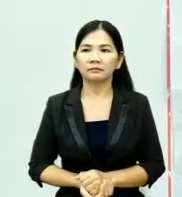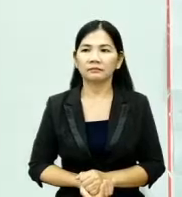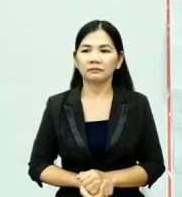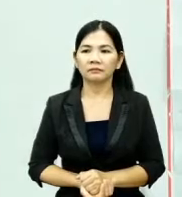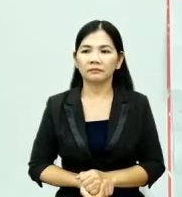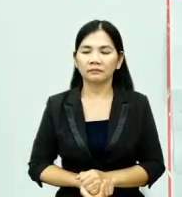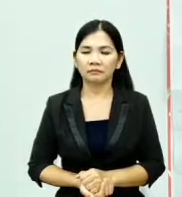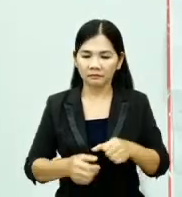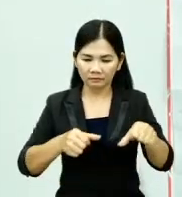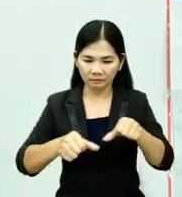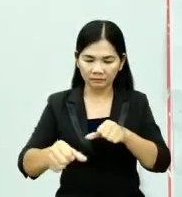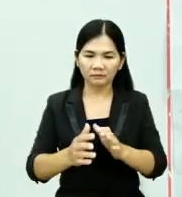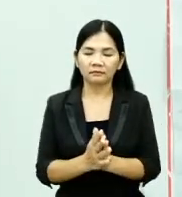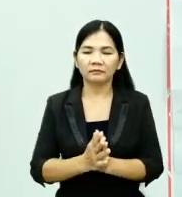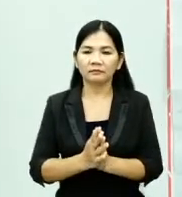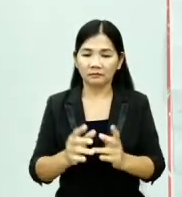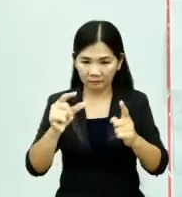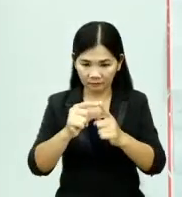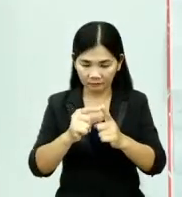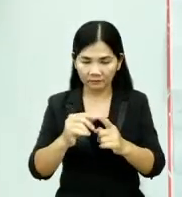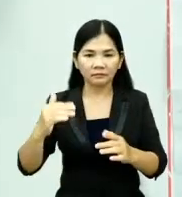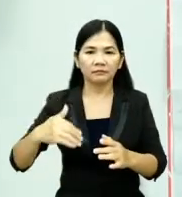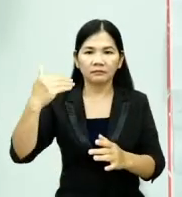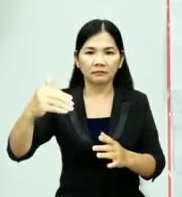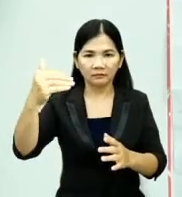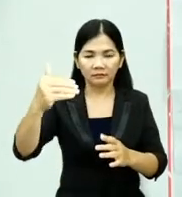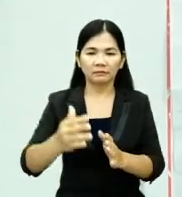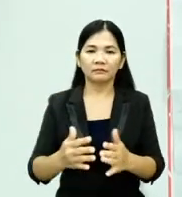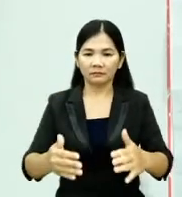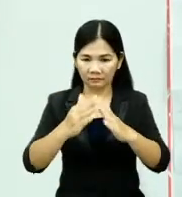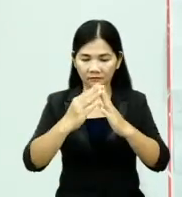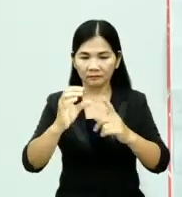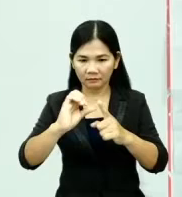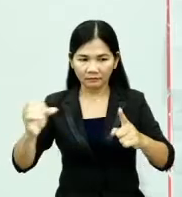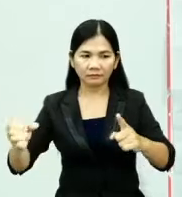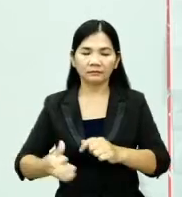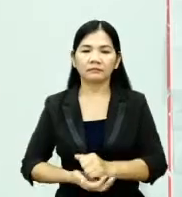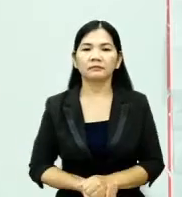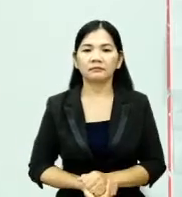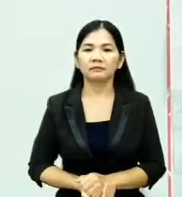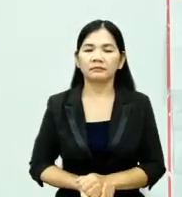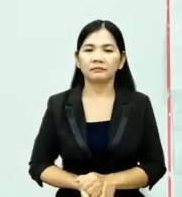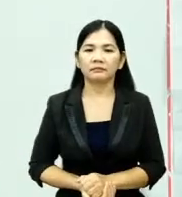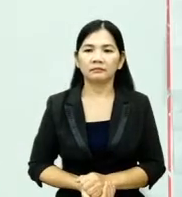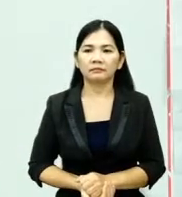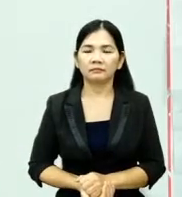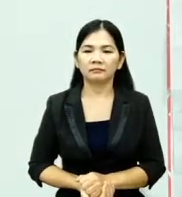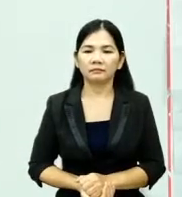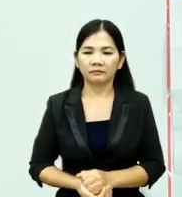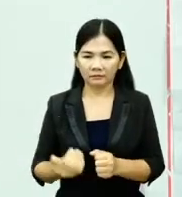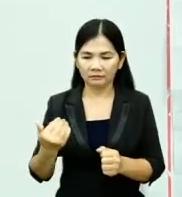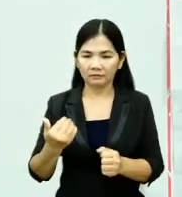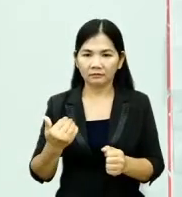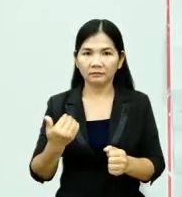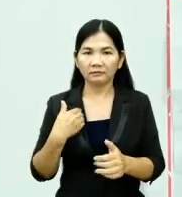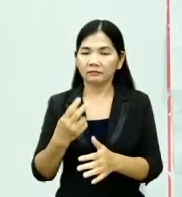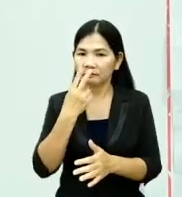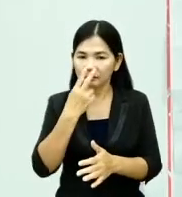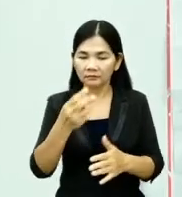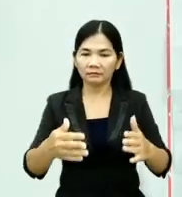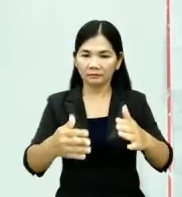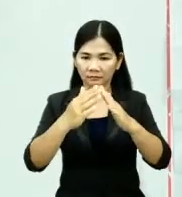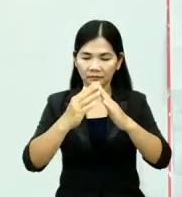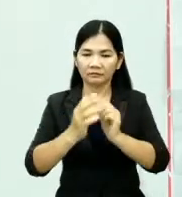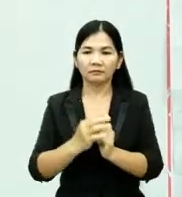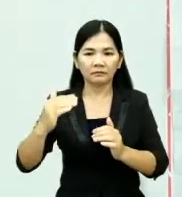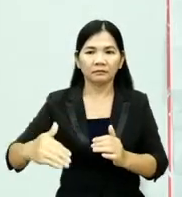chà bọn tọa một tiết cho con dốc bị ạ nà cốt ní bằng cách chì lập bạc chả đa con ông lập bàn ấy nãy kêu chân ai con bằng cá ông